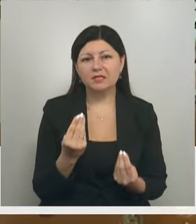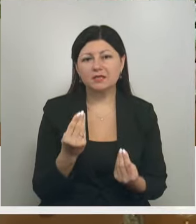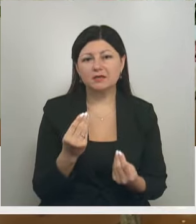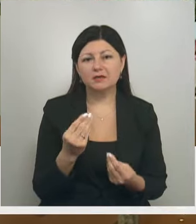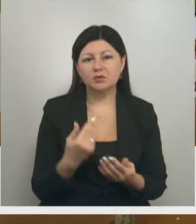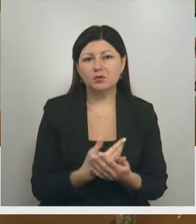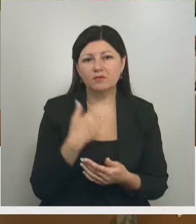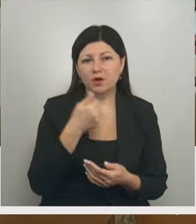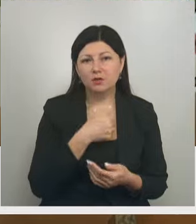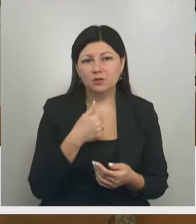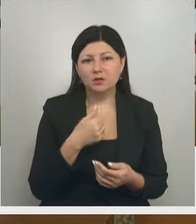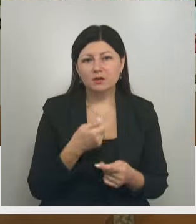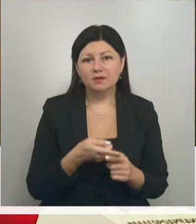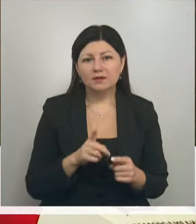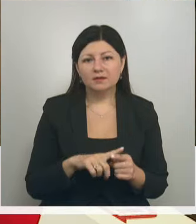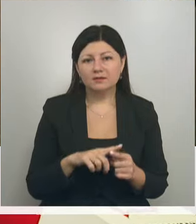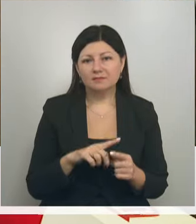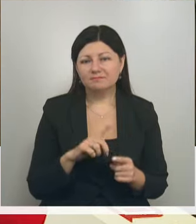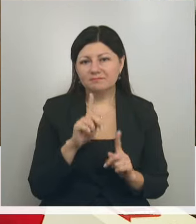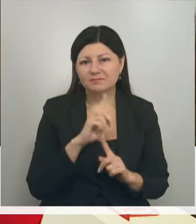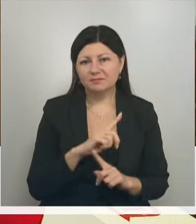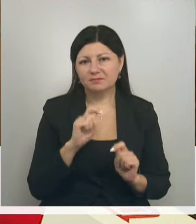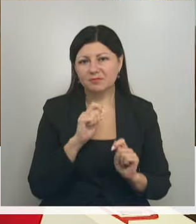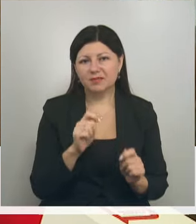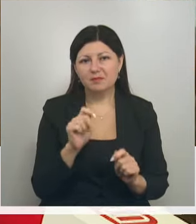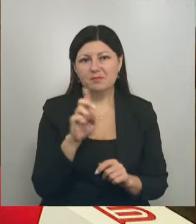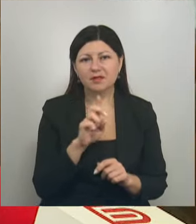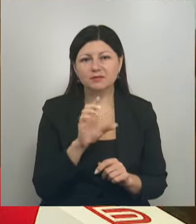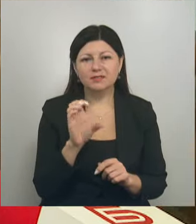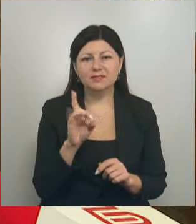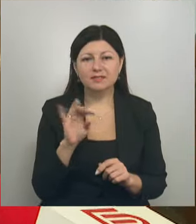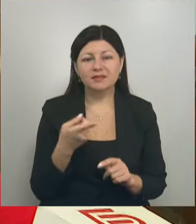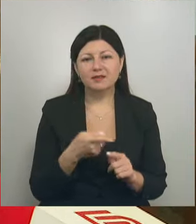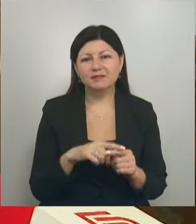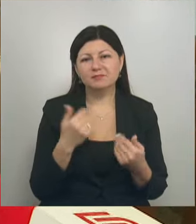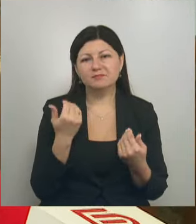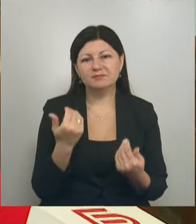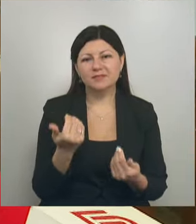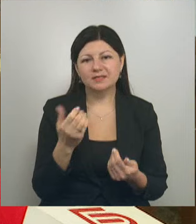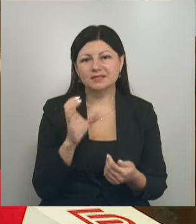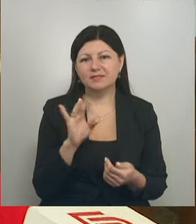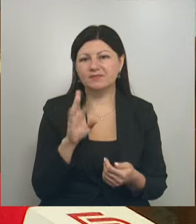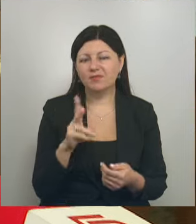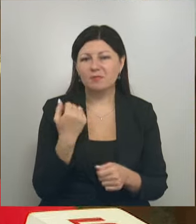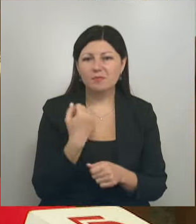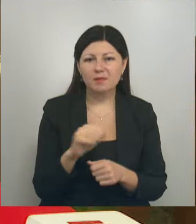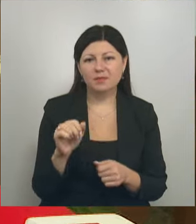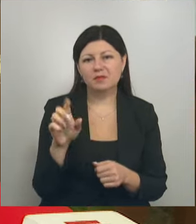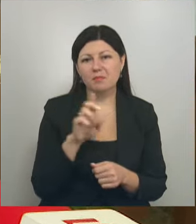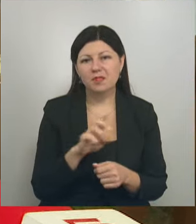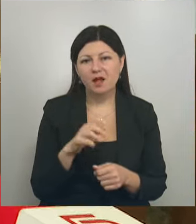это очень необычный подарок. Белгородская сирень – это символ Белгородчины, символ победы,